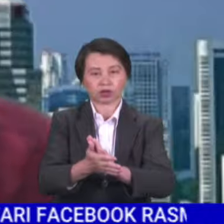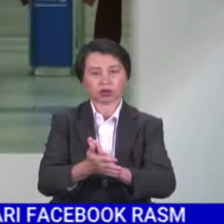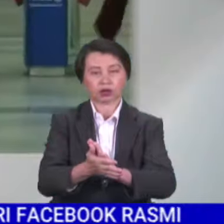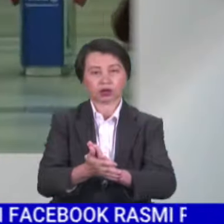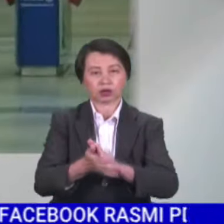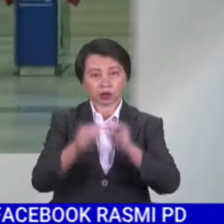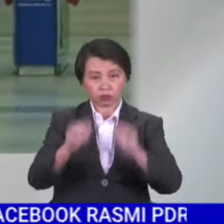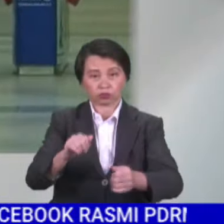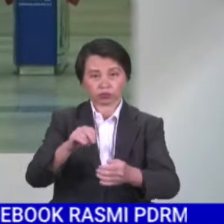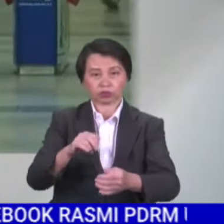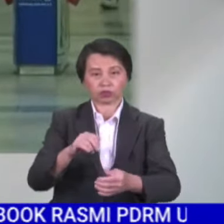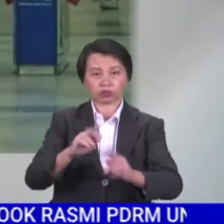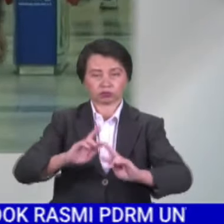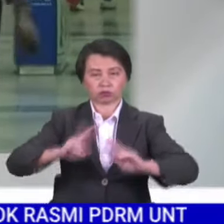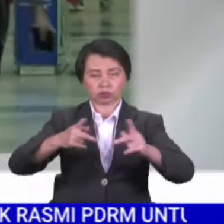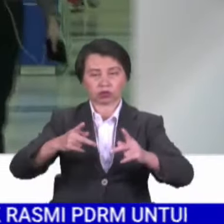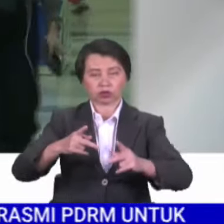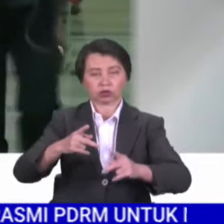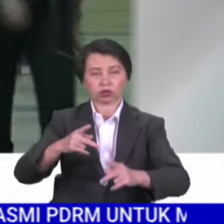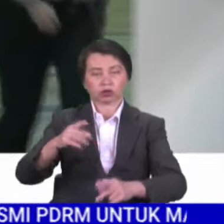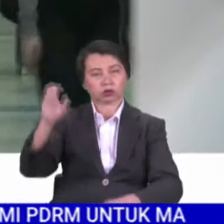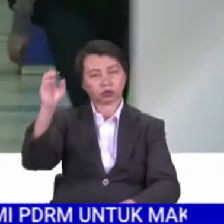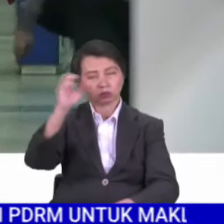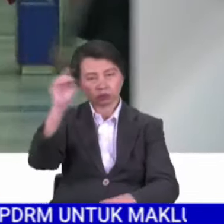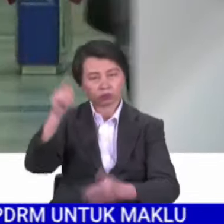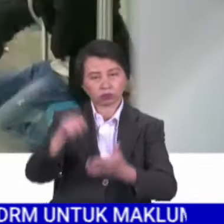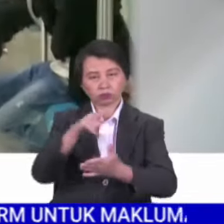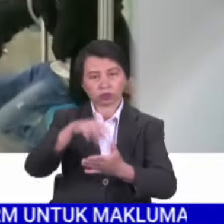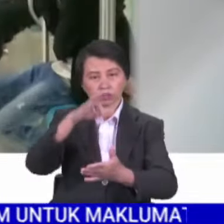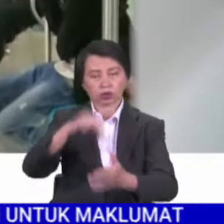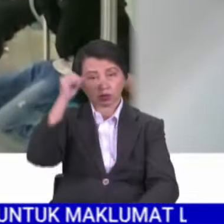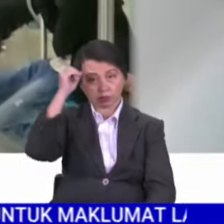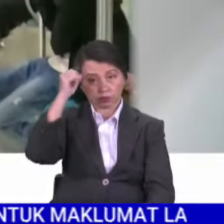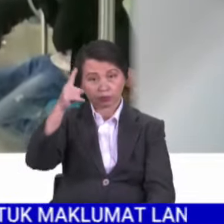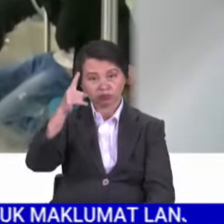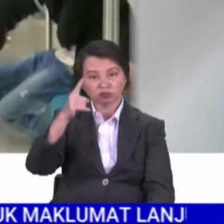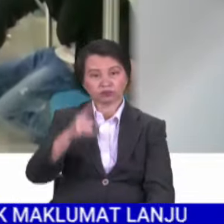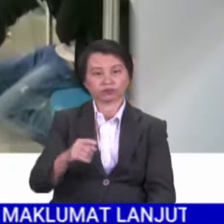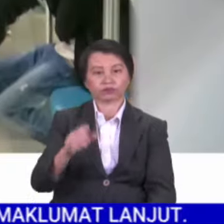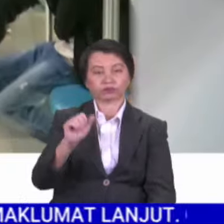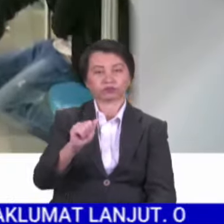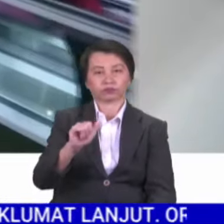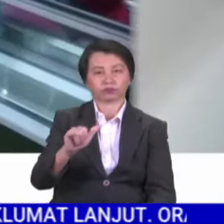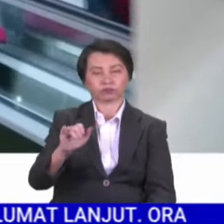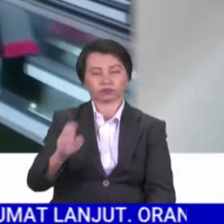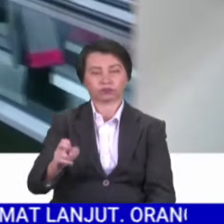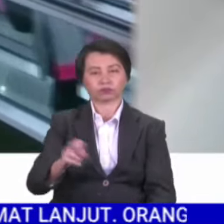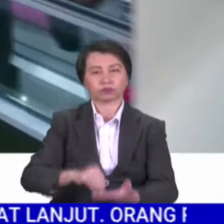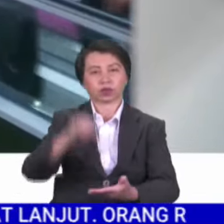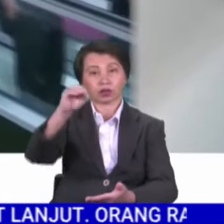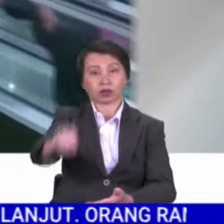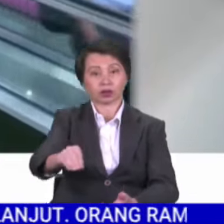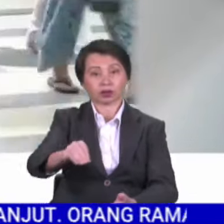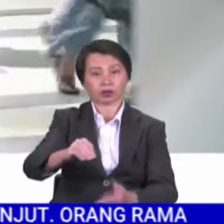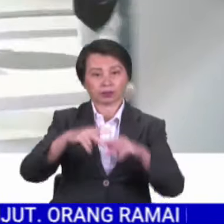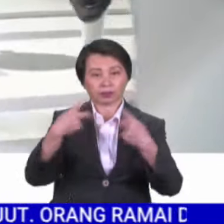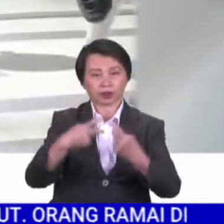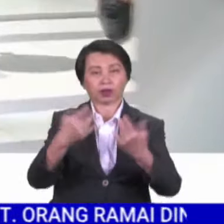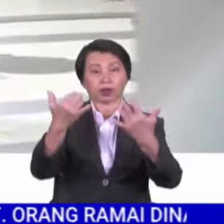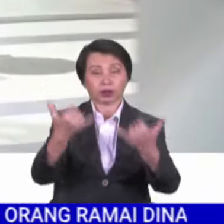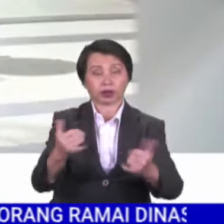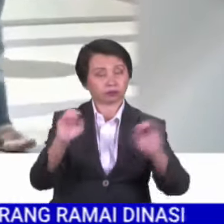boleh melonjakkan peratusan mengundi jika mereka menghayati konsep RUU Anti Lompat Parti. Maknanya tidak ada